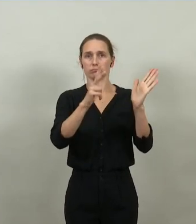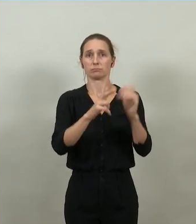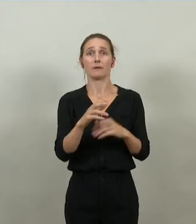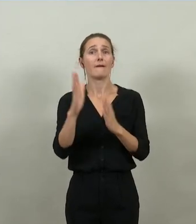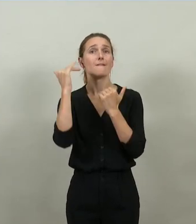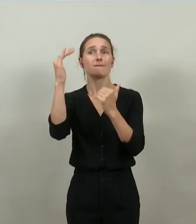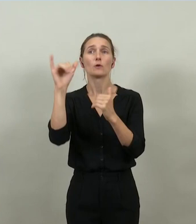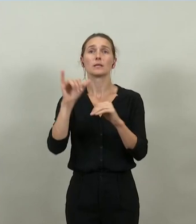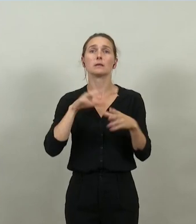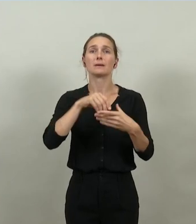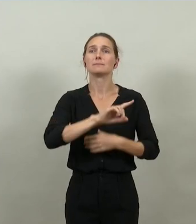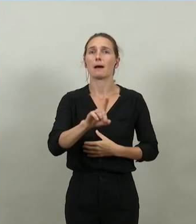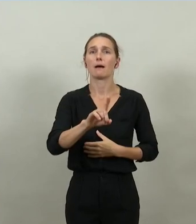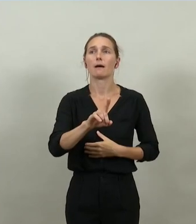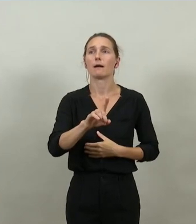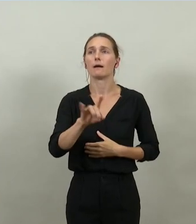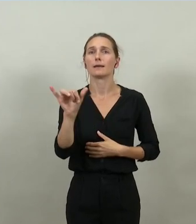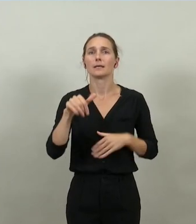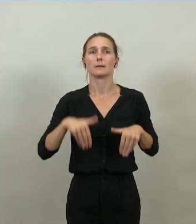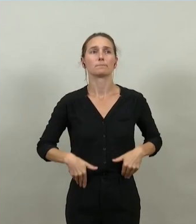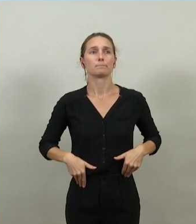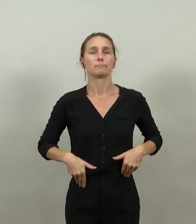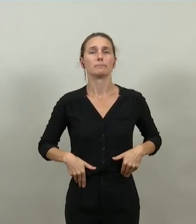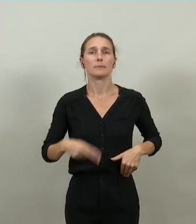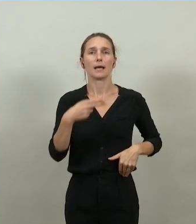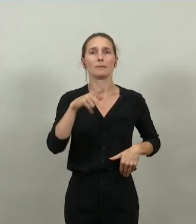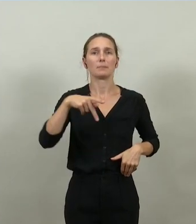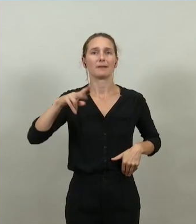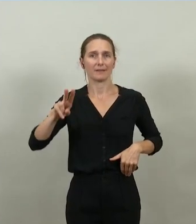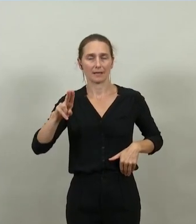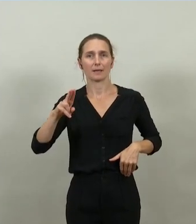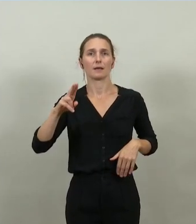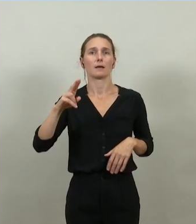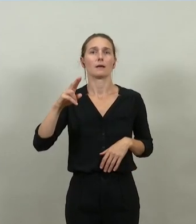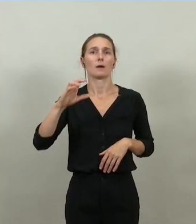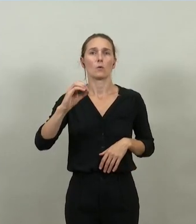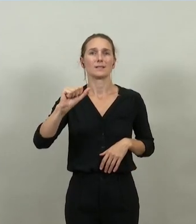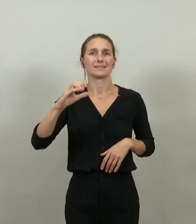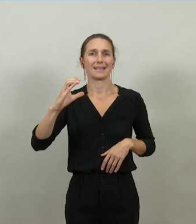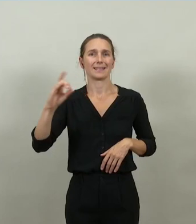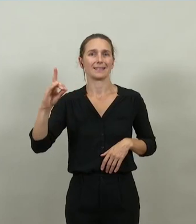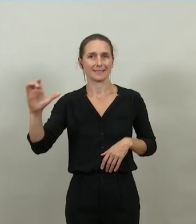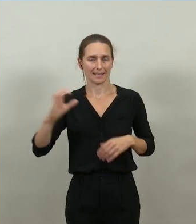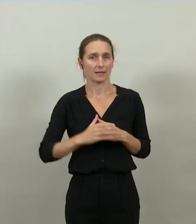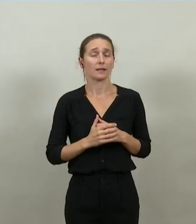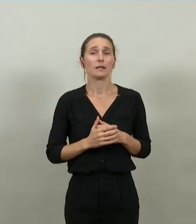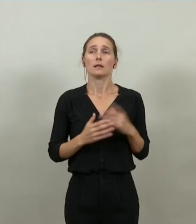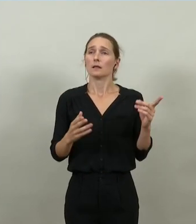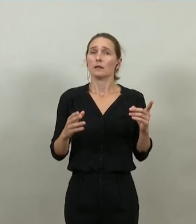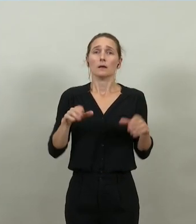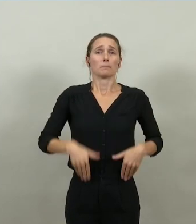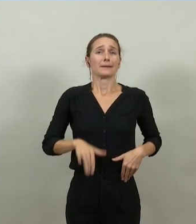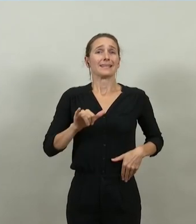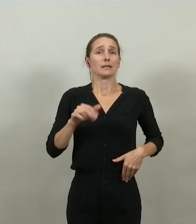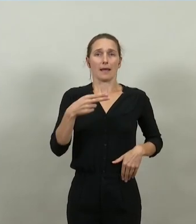vote qui s'abstient euh NPPV d'ddc qui s'abstient donc NR qui vote